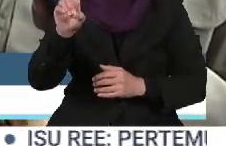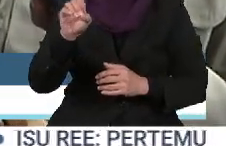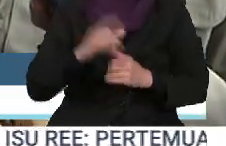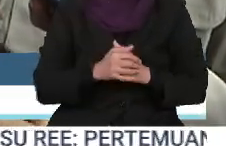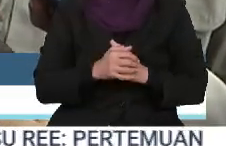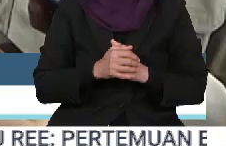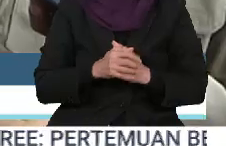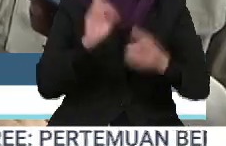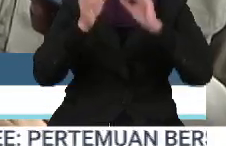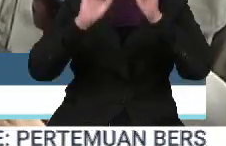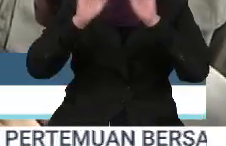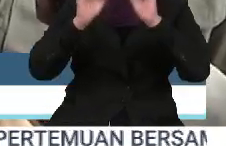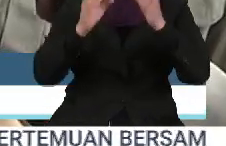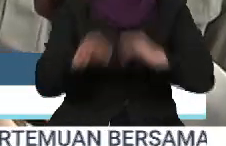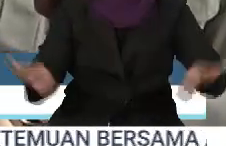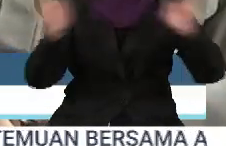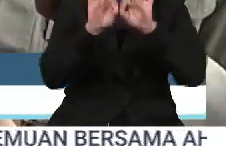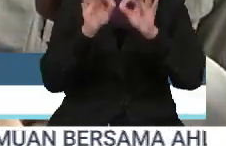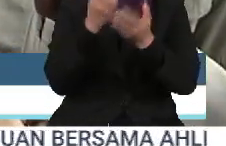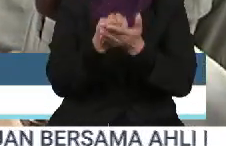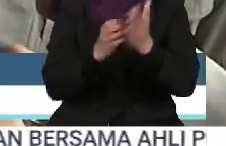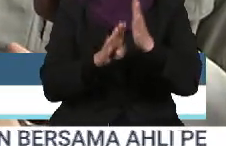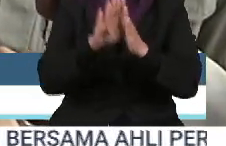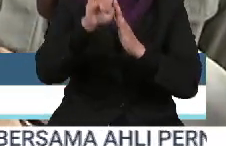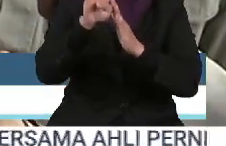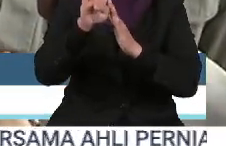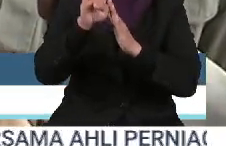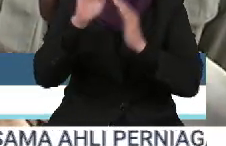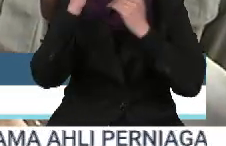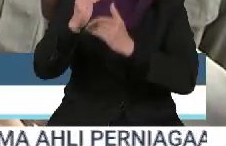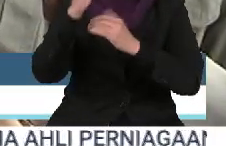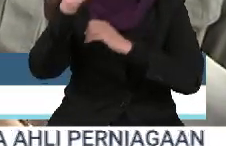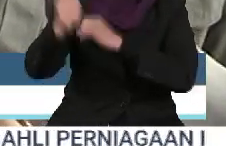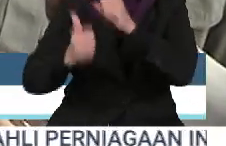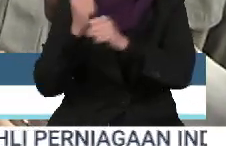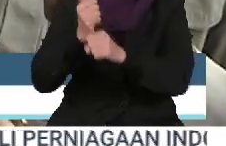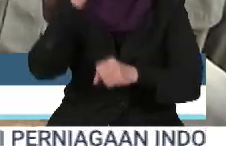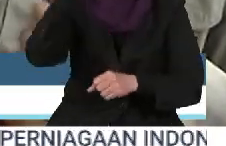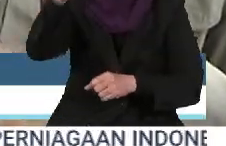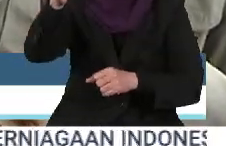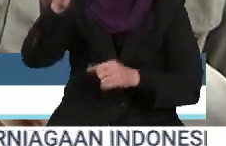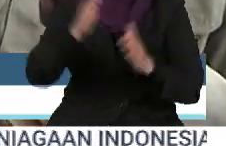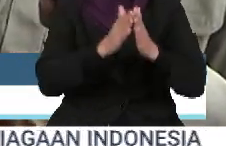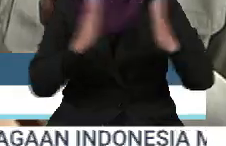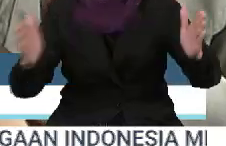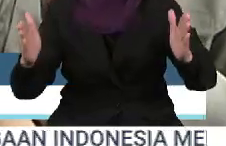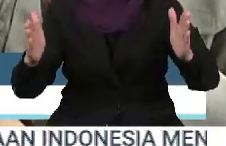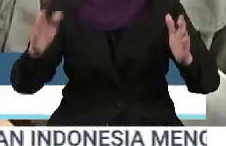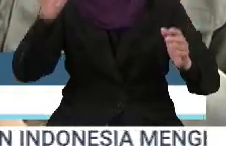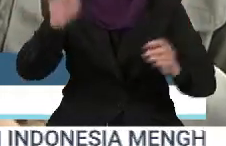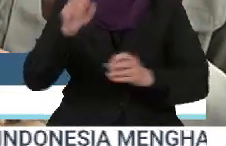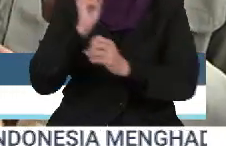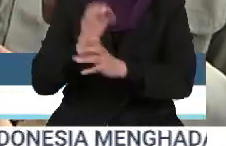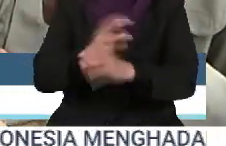mainkan peranan yang sangat penting dalam pertumbuhan ekonomi, terutama dalam tempoh 10 tahun ke depan. Maka perlu ada satu